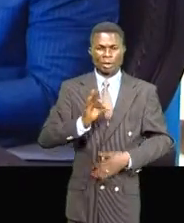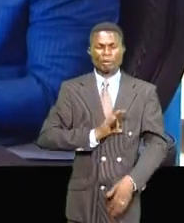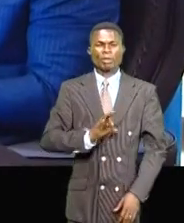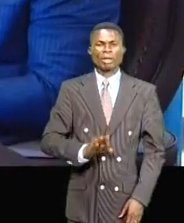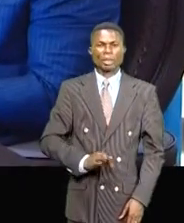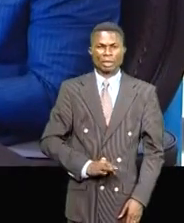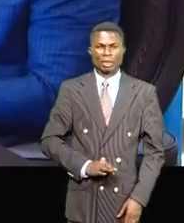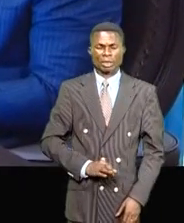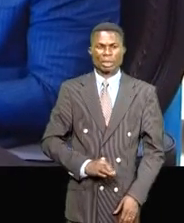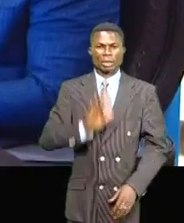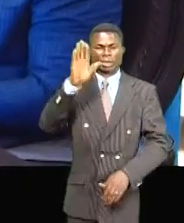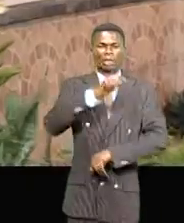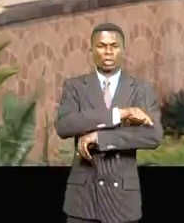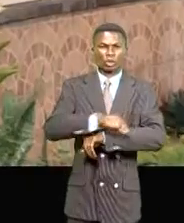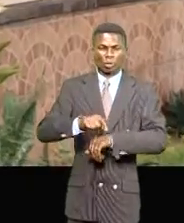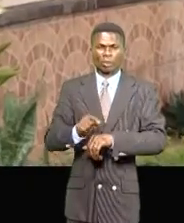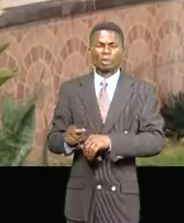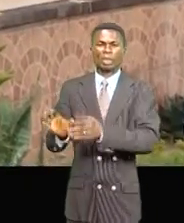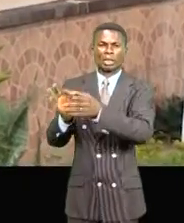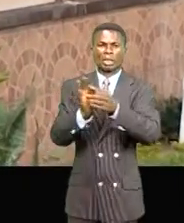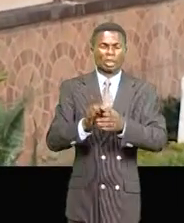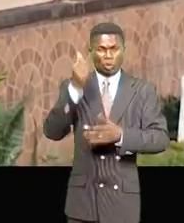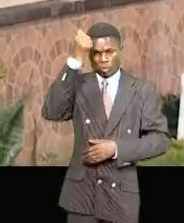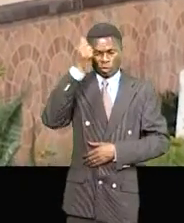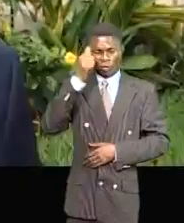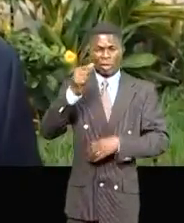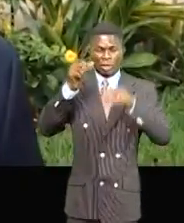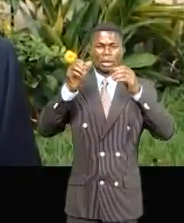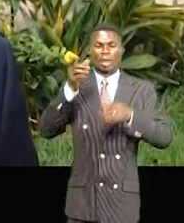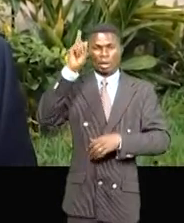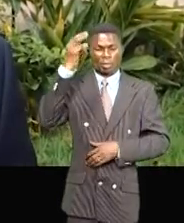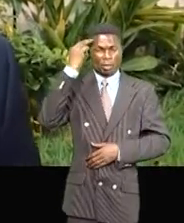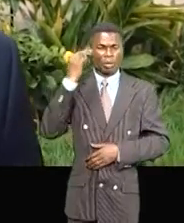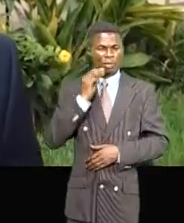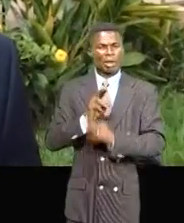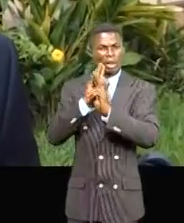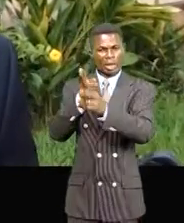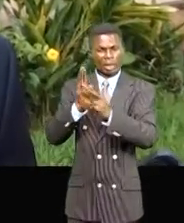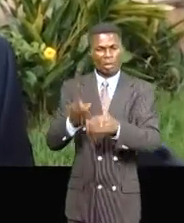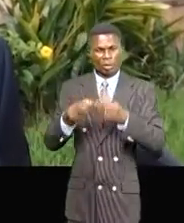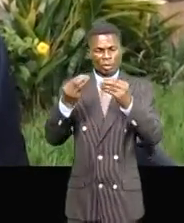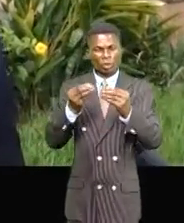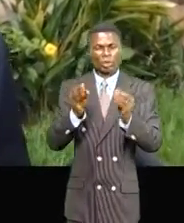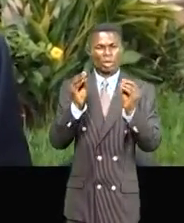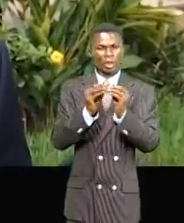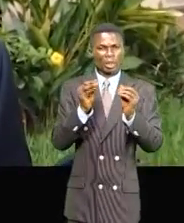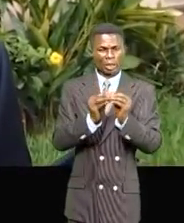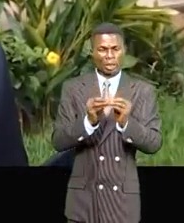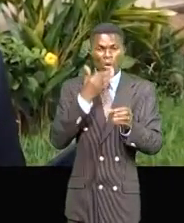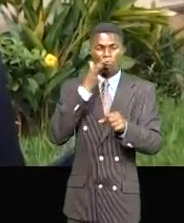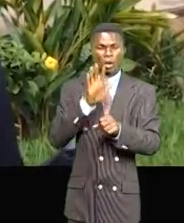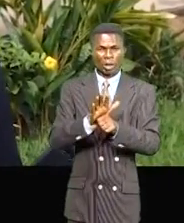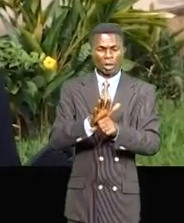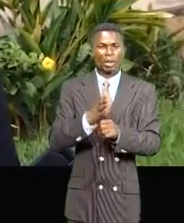Tshilombo à la Cité de l'Union africaine. Le chef de l'exécutif fait le point de ses consultations, il rassure